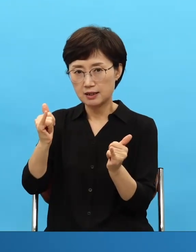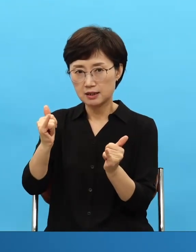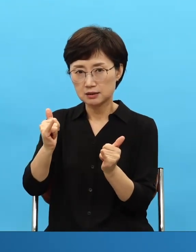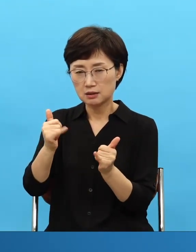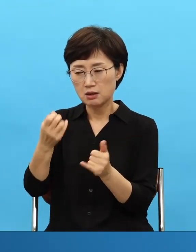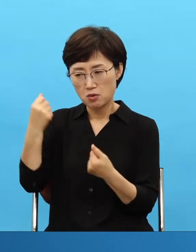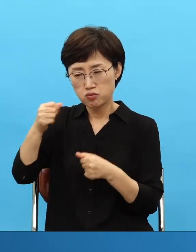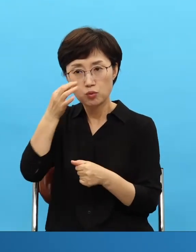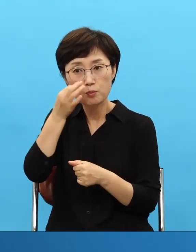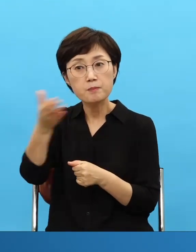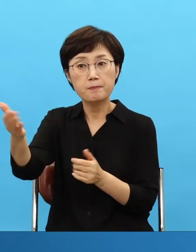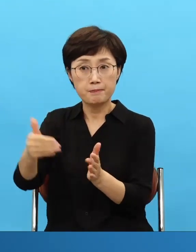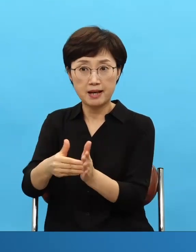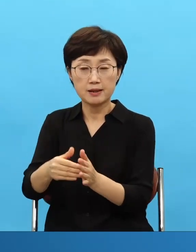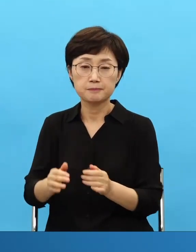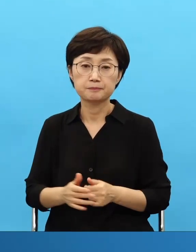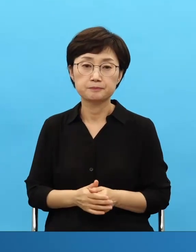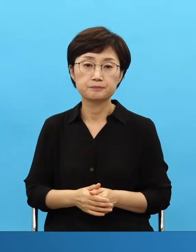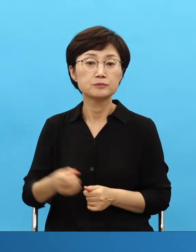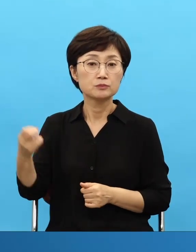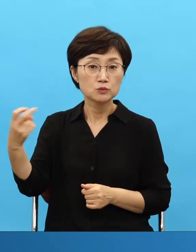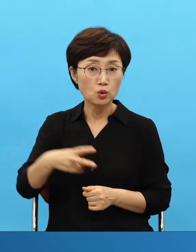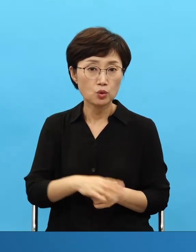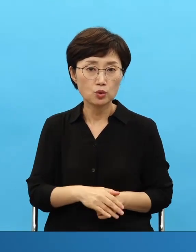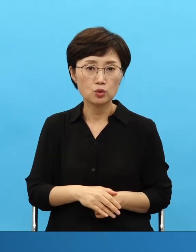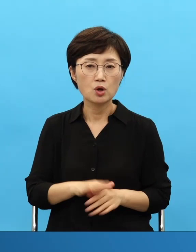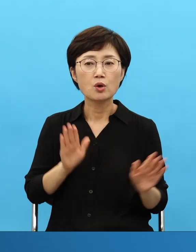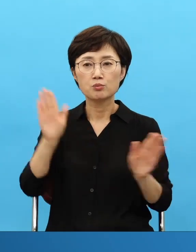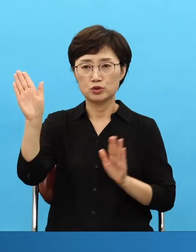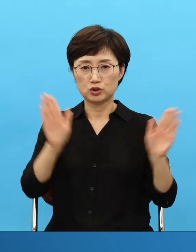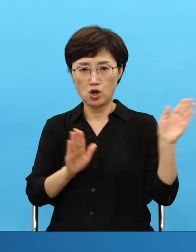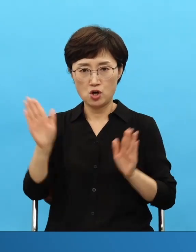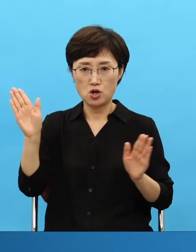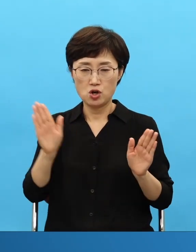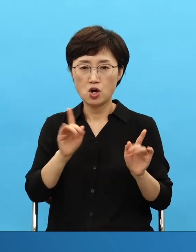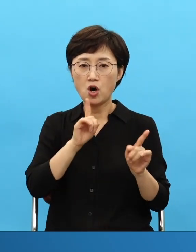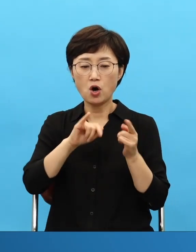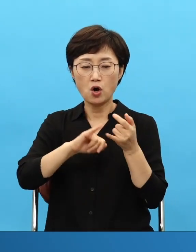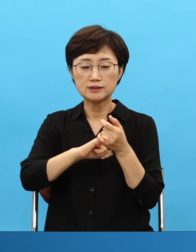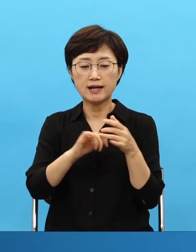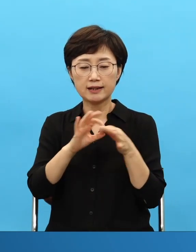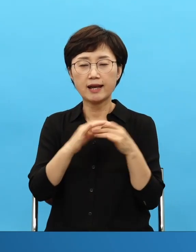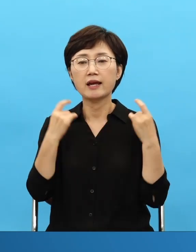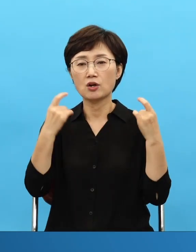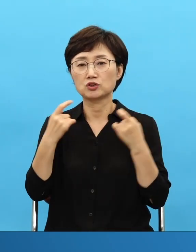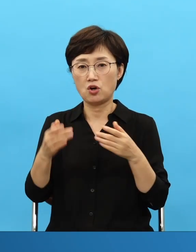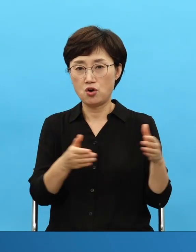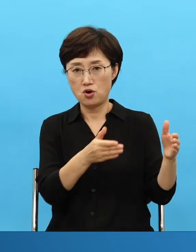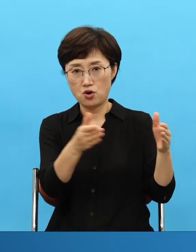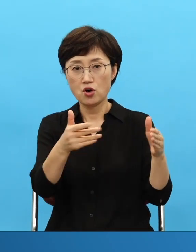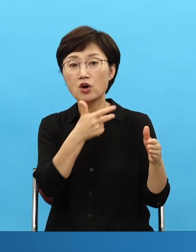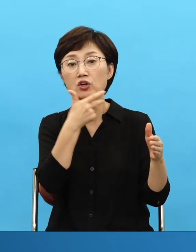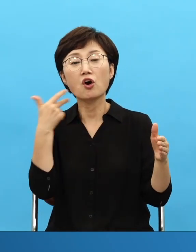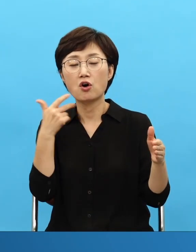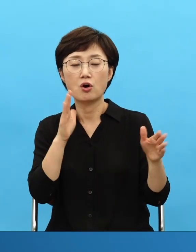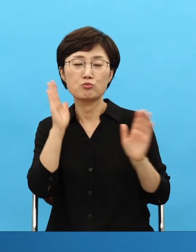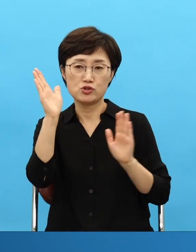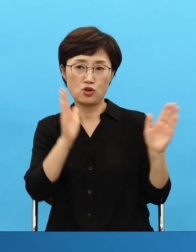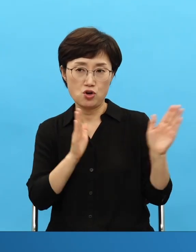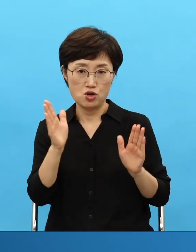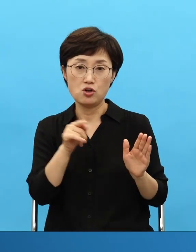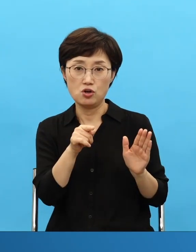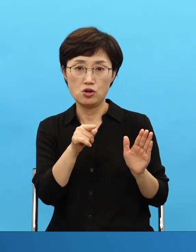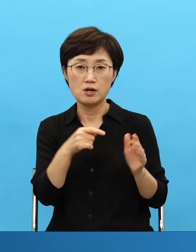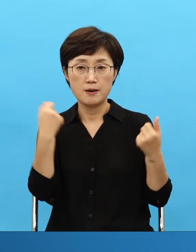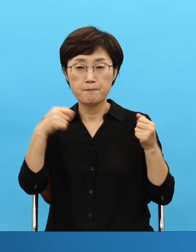펼쳐졌습니다. 또 오직 복음의 길을 찾아가는 렘넌트의 여정을 담은 영어 뮤지컬, 언약의 여정